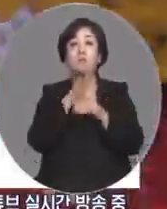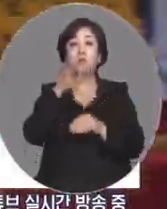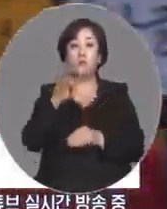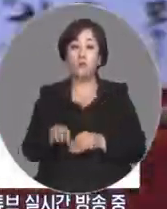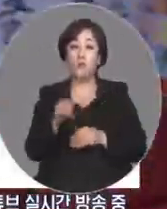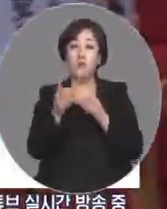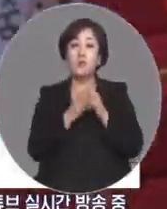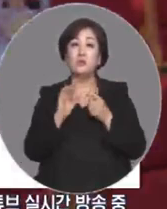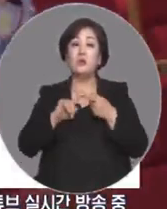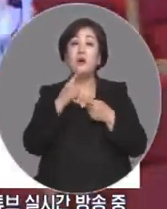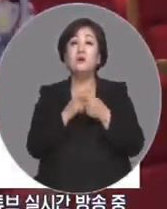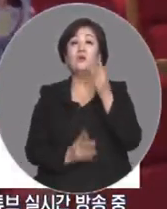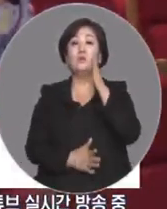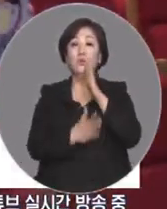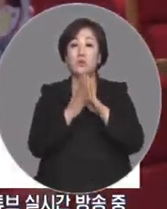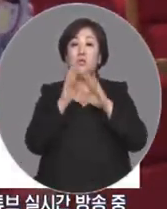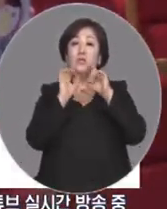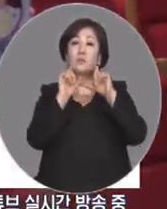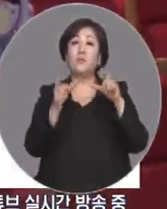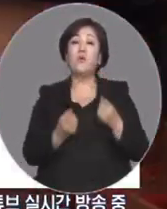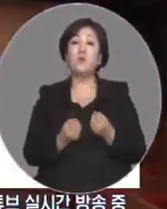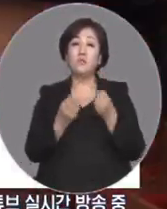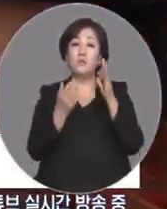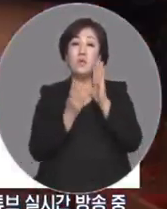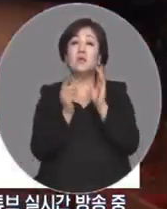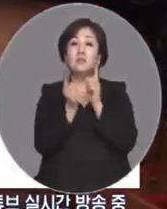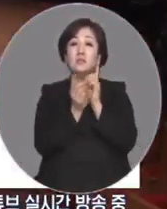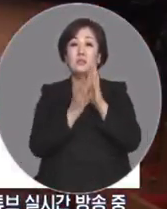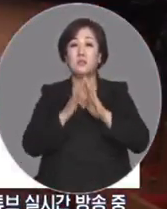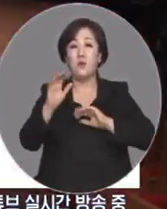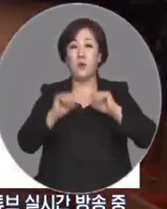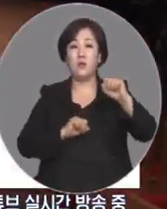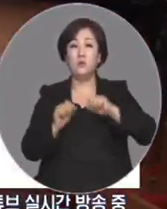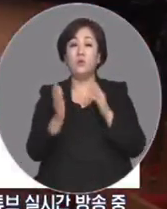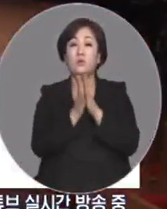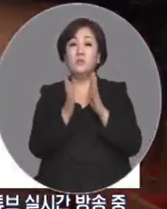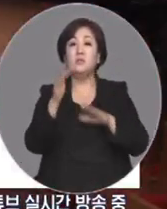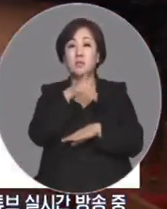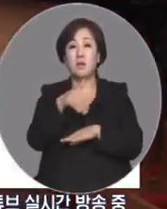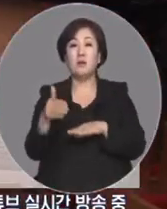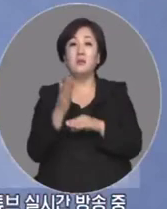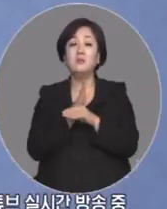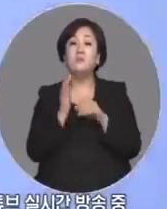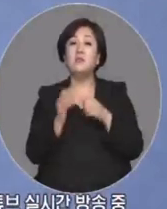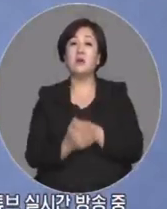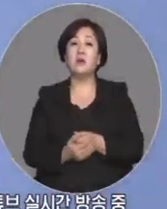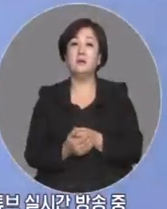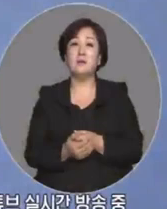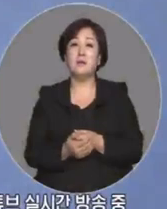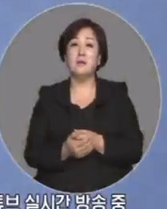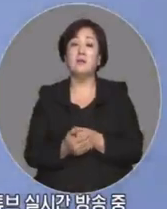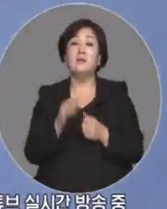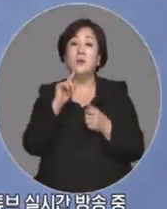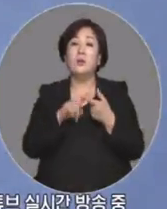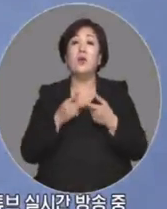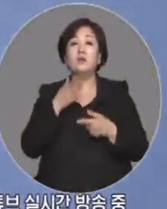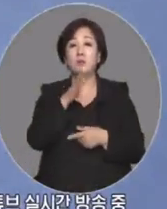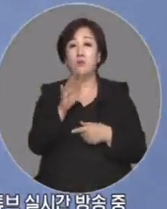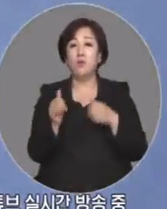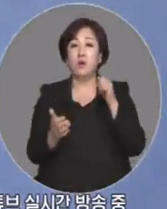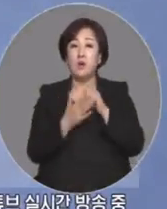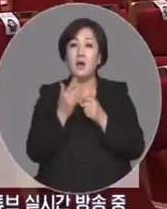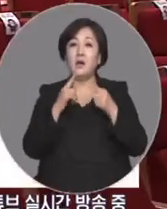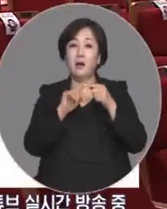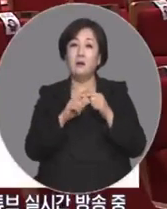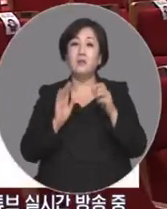한글 도시 선포식 을 열고 본격적인 한글 도시 구축에 나섰습니다 이를 위해 전문가들로